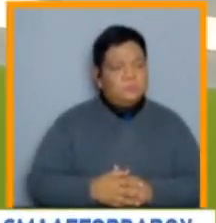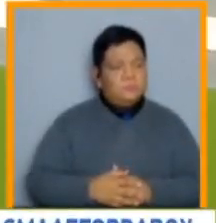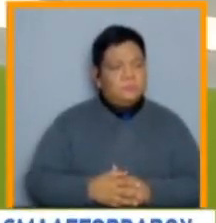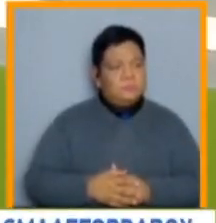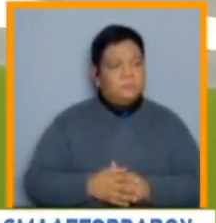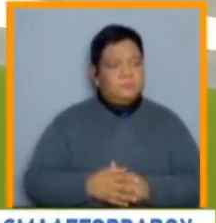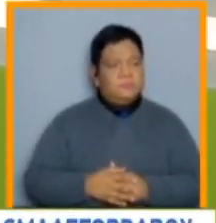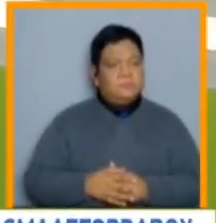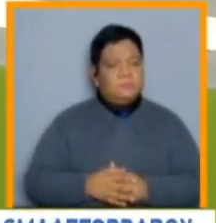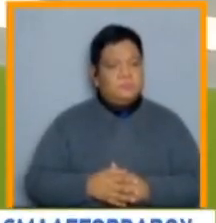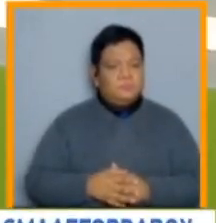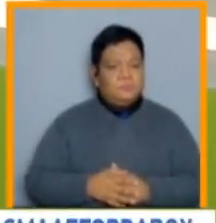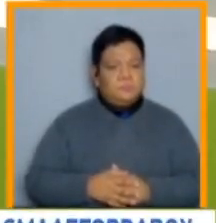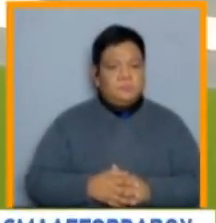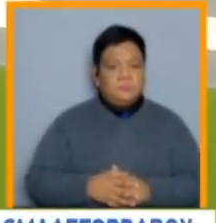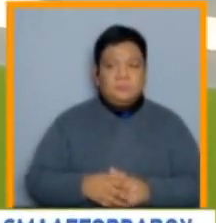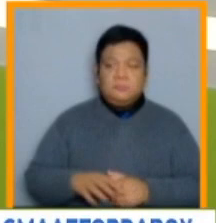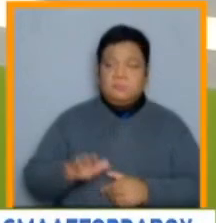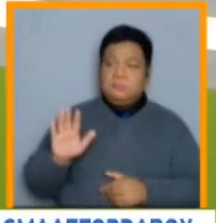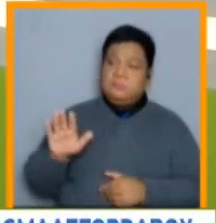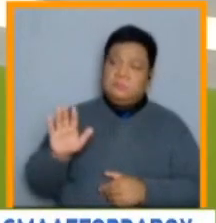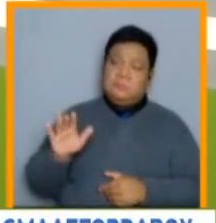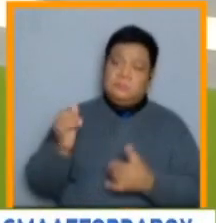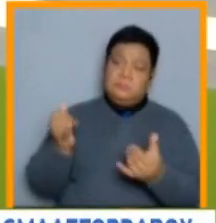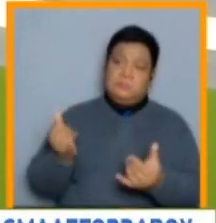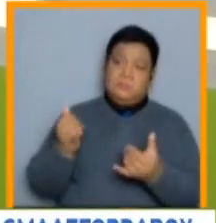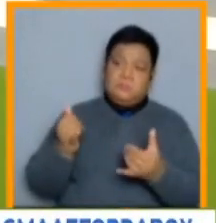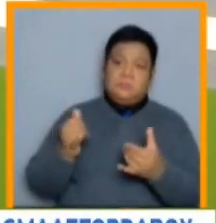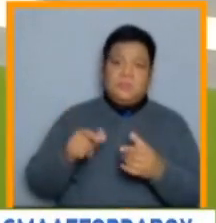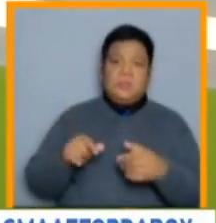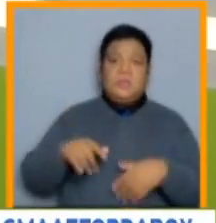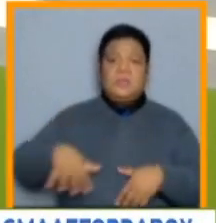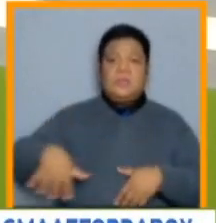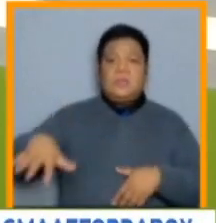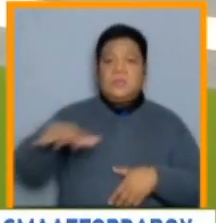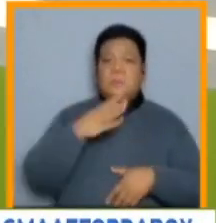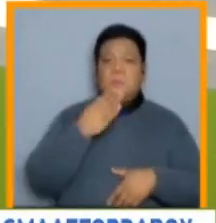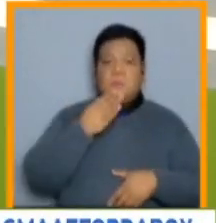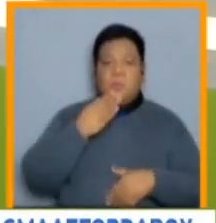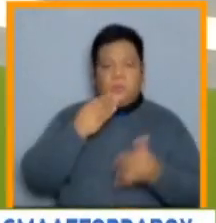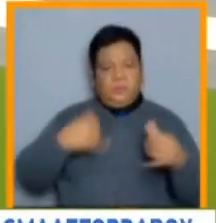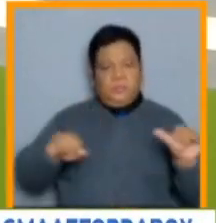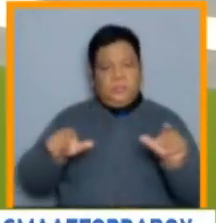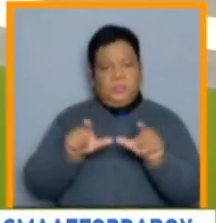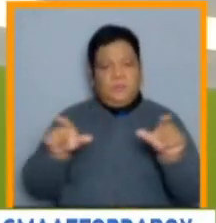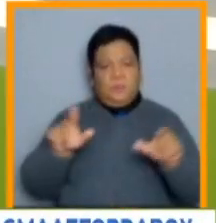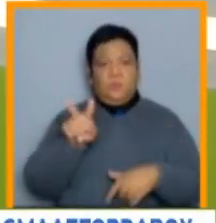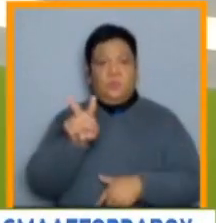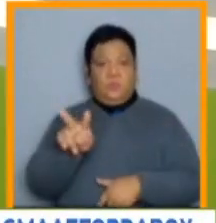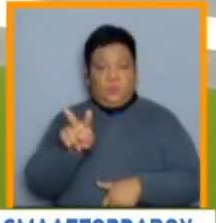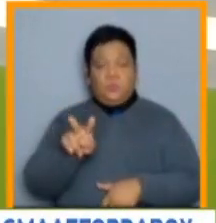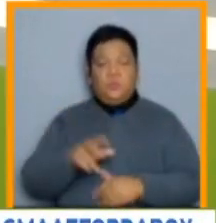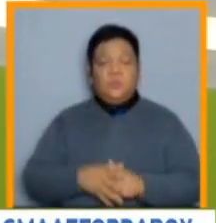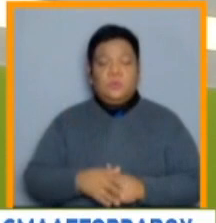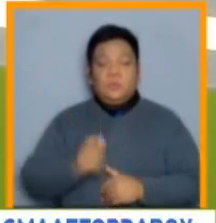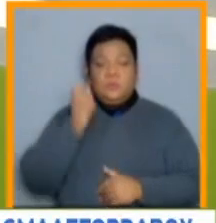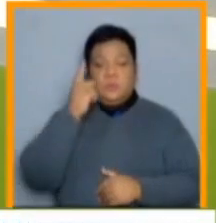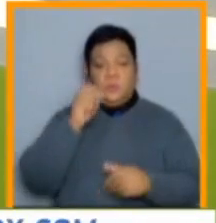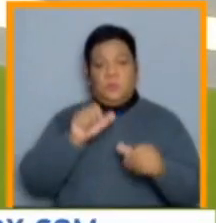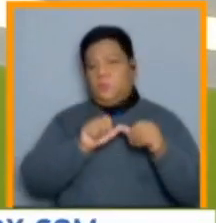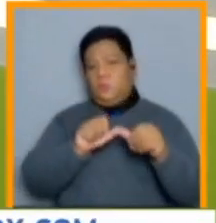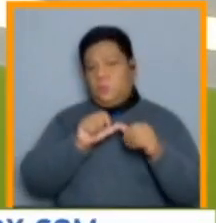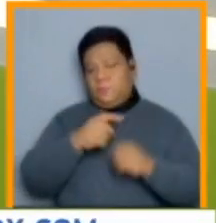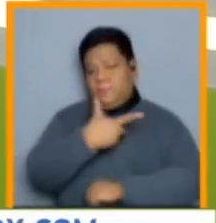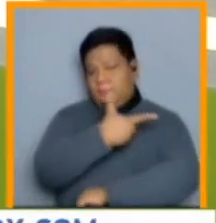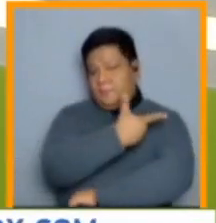Oscar, sa kasalukuyan nga ay nasa Alert Level 2 pa rin ang Bacolod City at Negros Occidental. Nagpapatuloy pa rin ang vaccination rollout sa iba't ibang